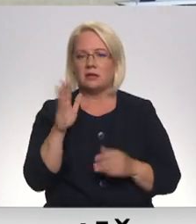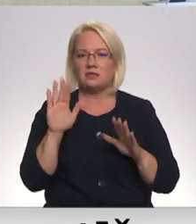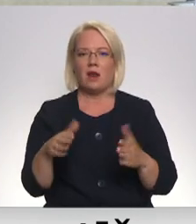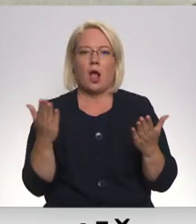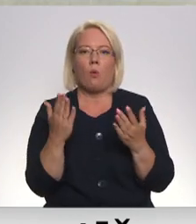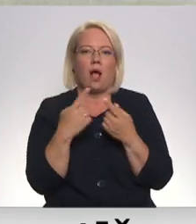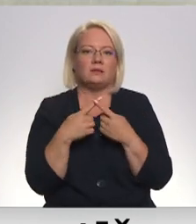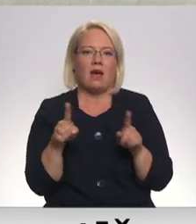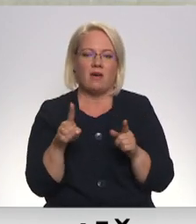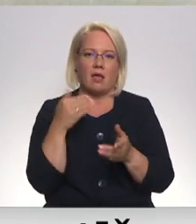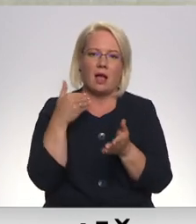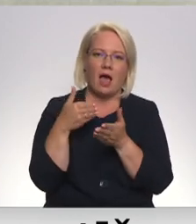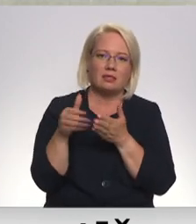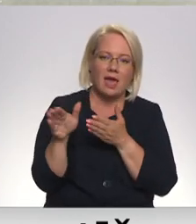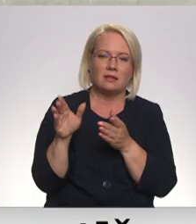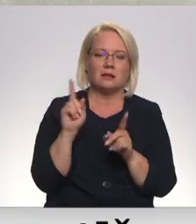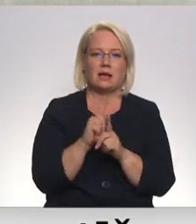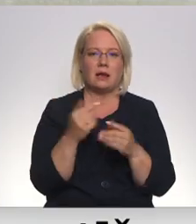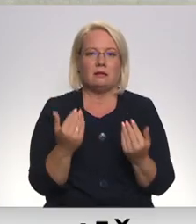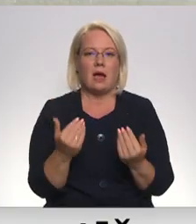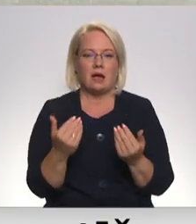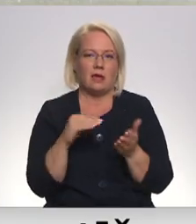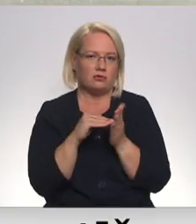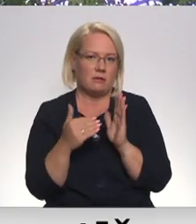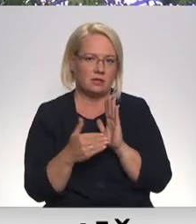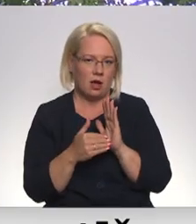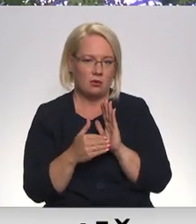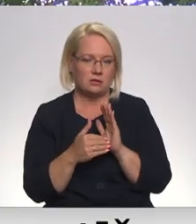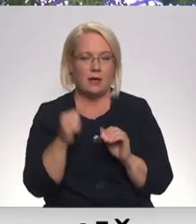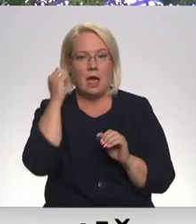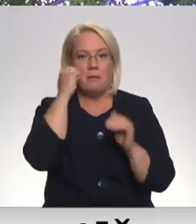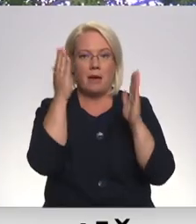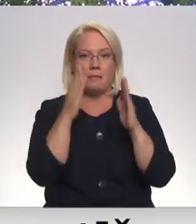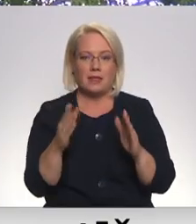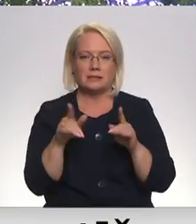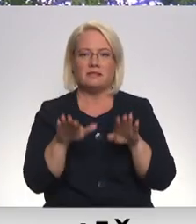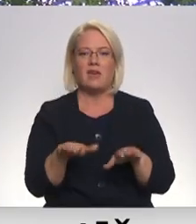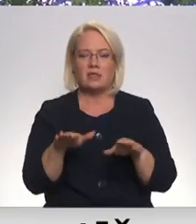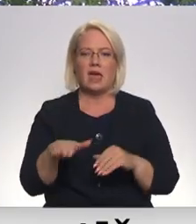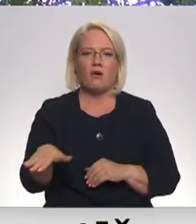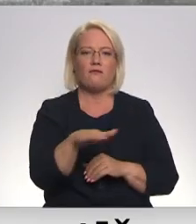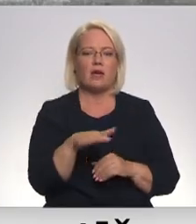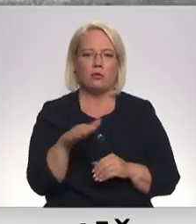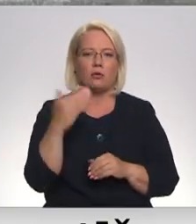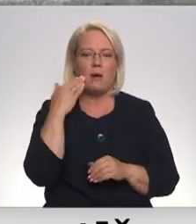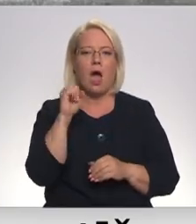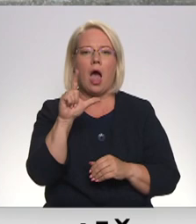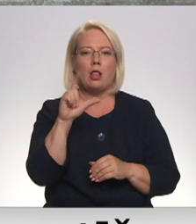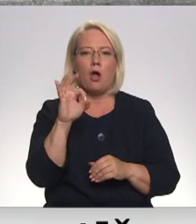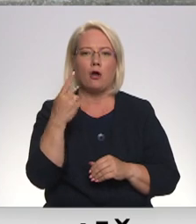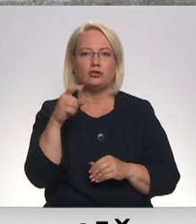protams, attiekties uz to, ir tīpaši tagadējos apstākļos. Pieminekļis, kas vietējo vidū dēvēts par Aļošu, atklāts